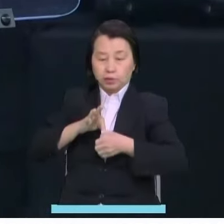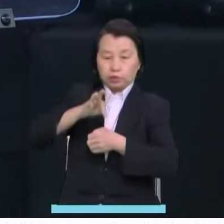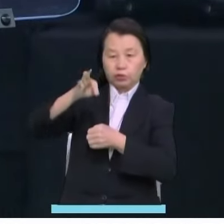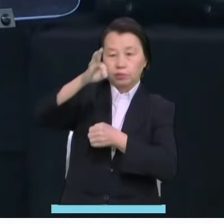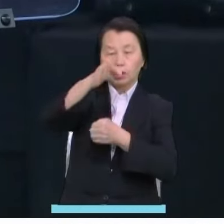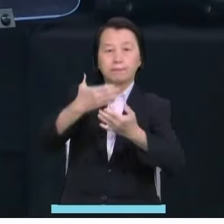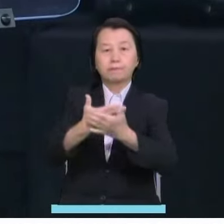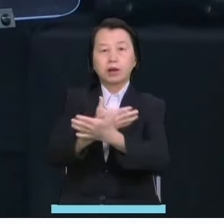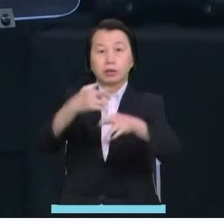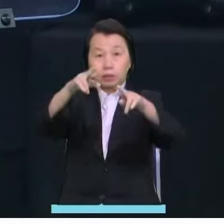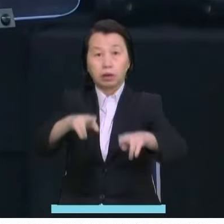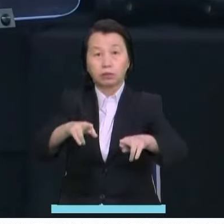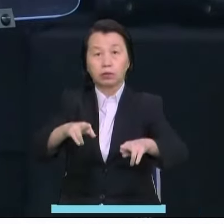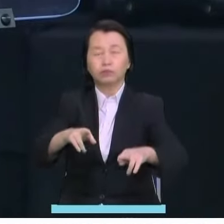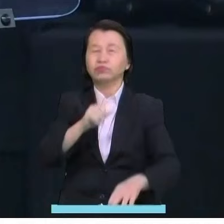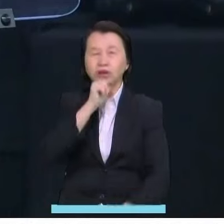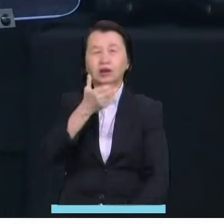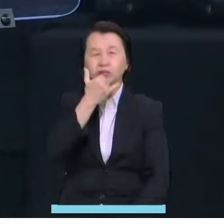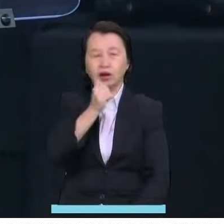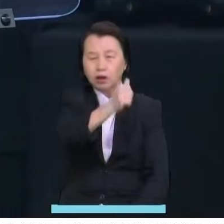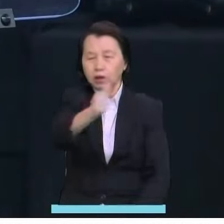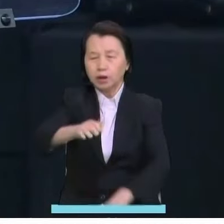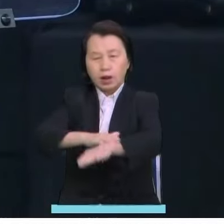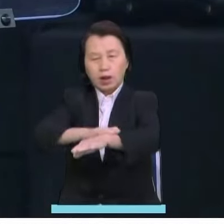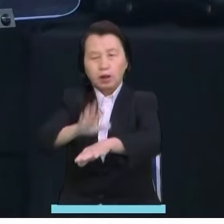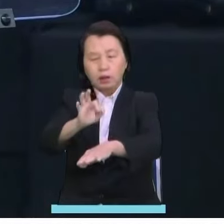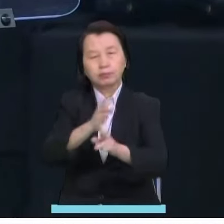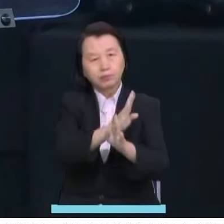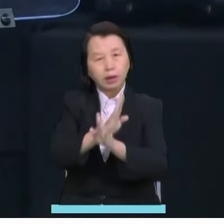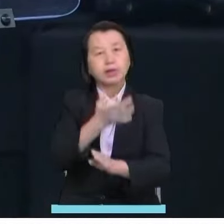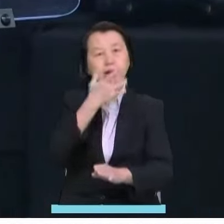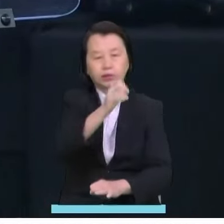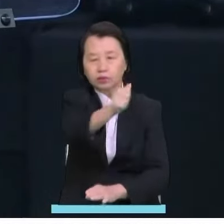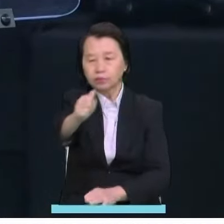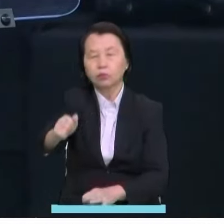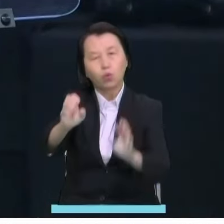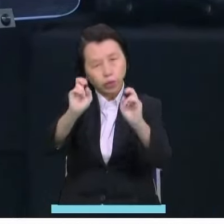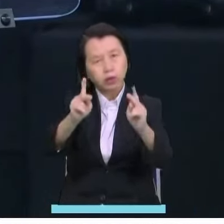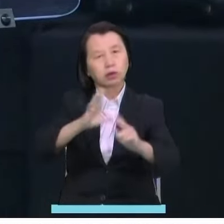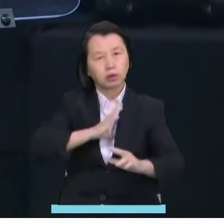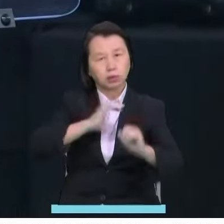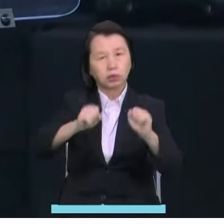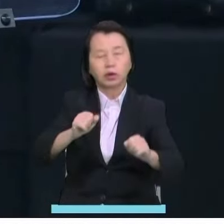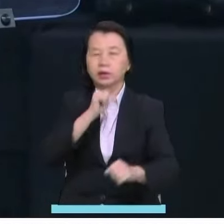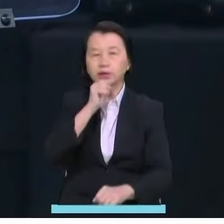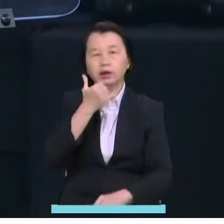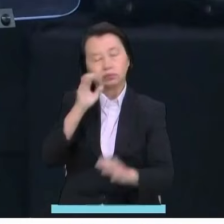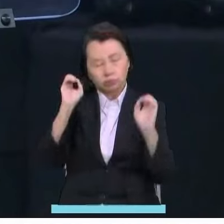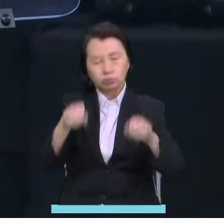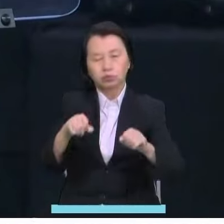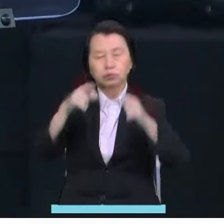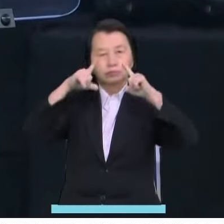rakyat, tiada salahnya masing-masing kaum mau membela nasib mereka, kaum mereka. Tiada salahnya untuk